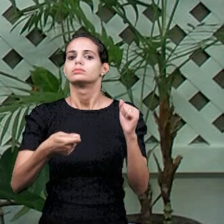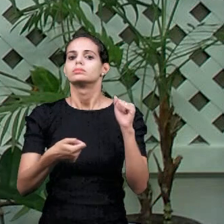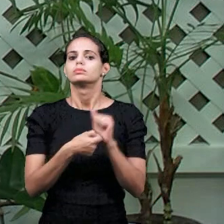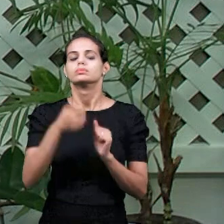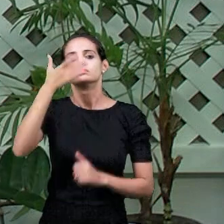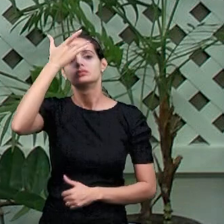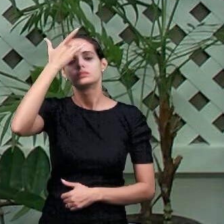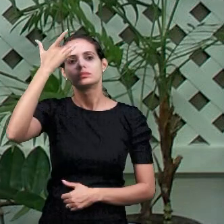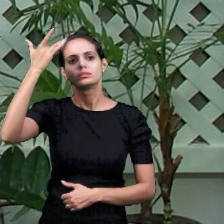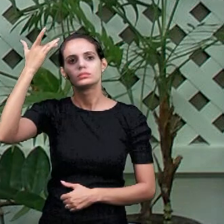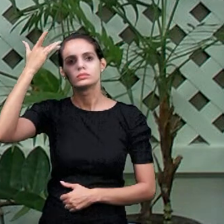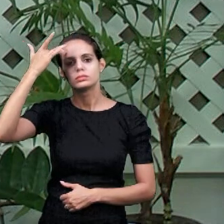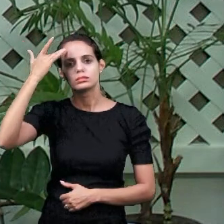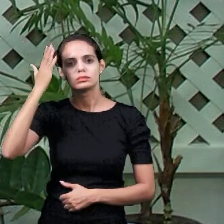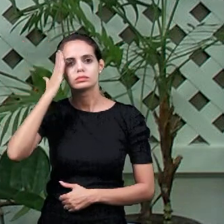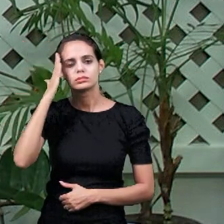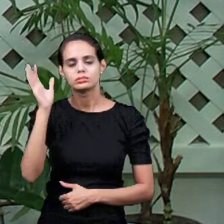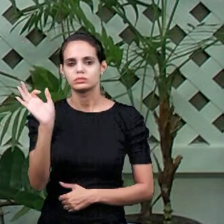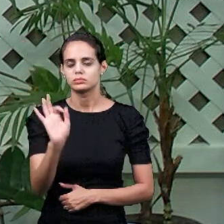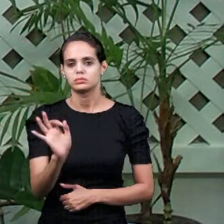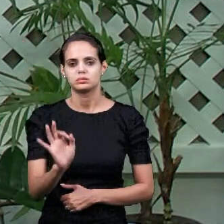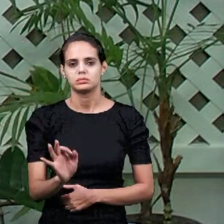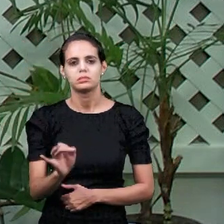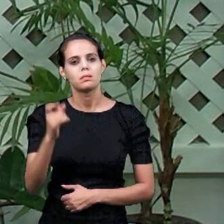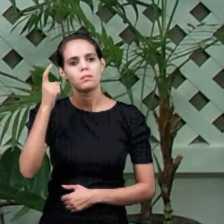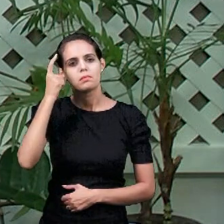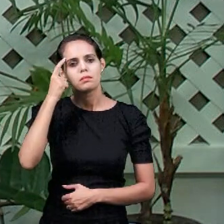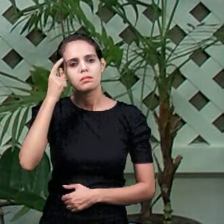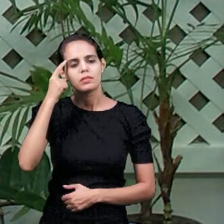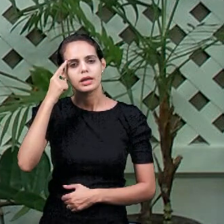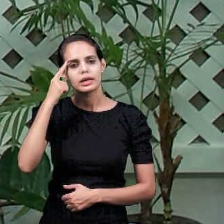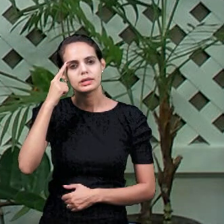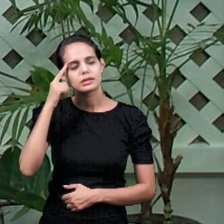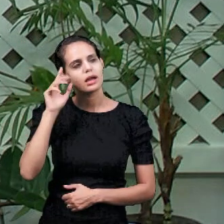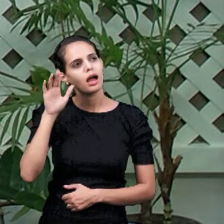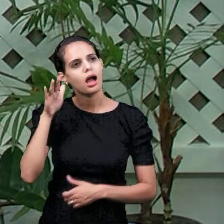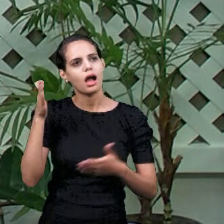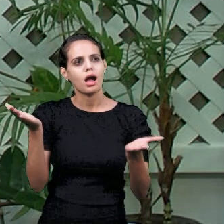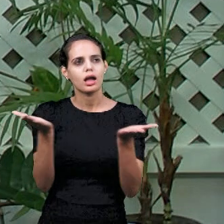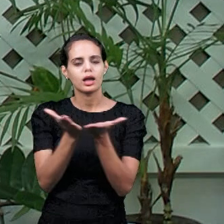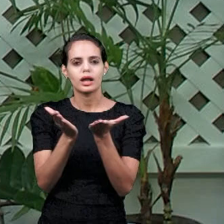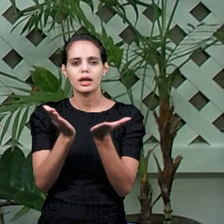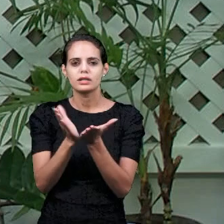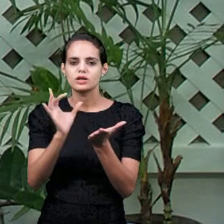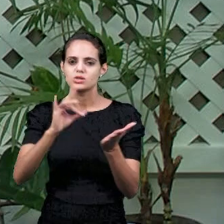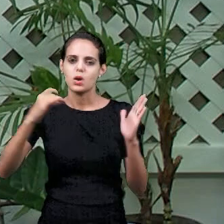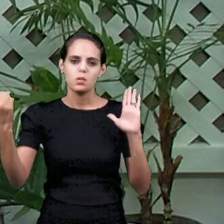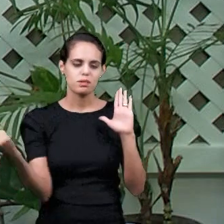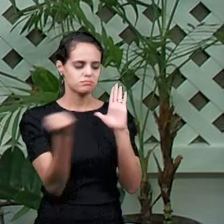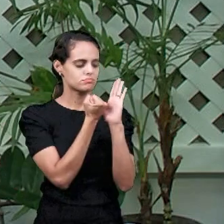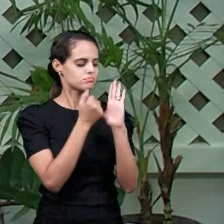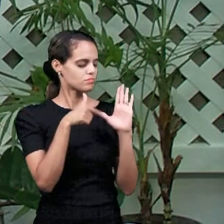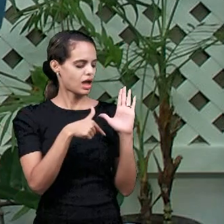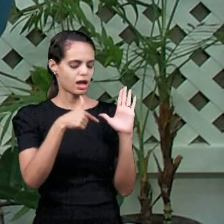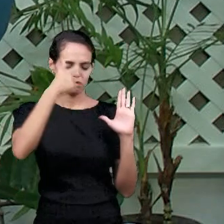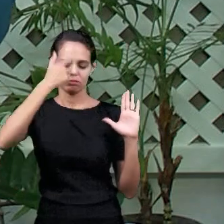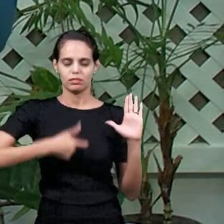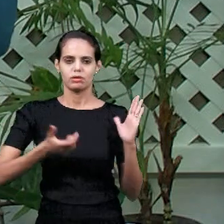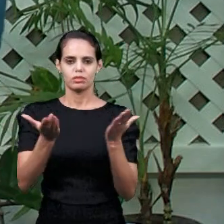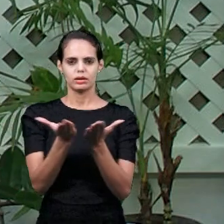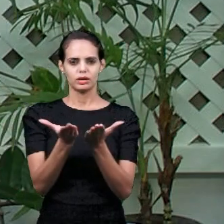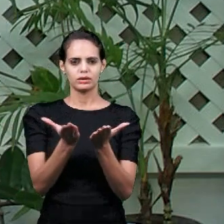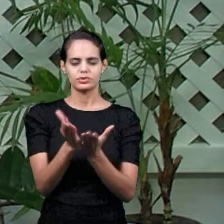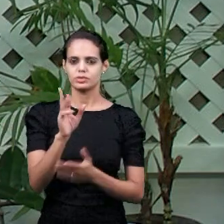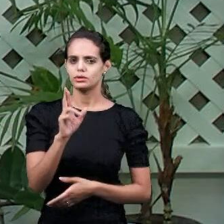Ils pensent qu'être chrétien, c'est simplement avoir un label. avant la belle, je suis chrétien. Non, ce n'est pas